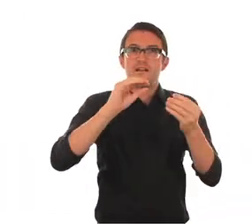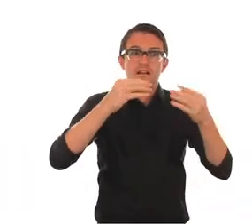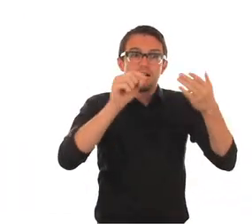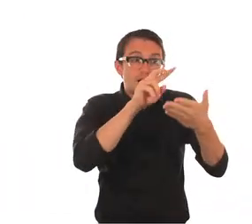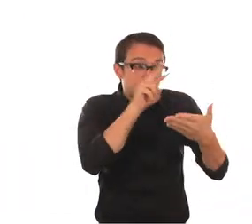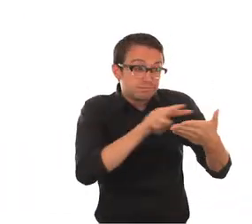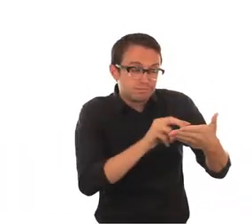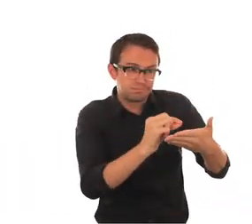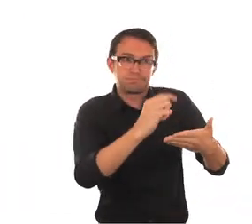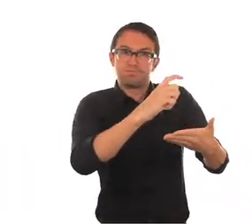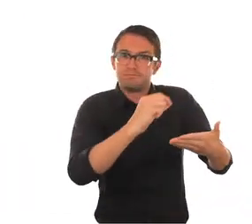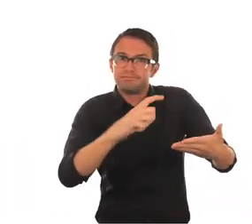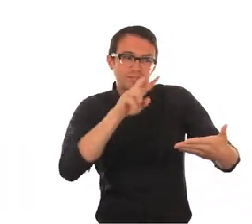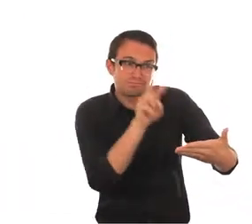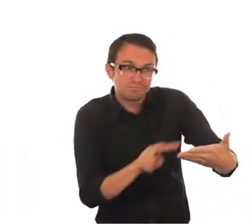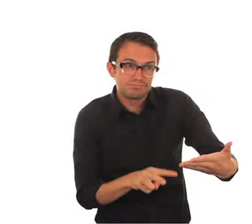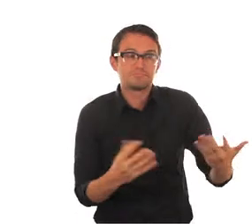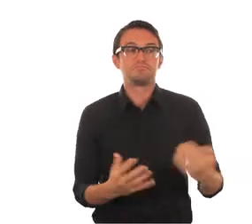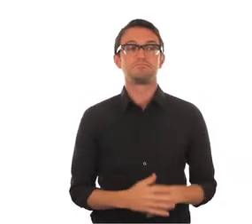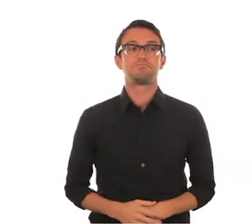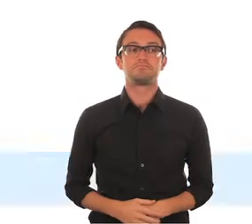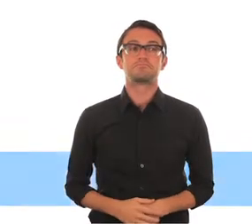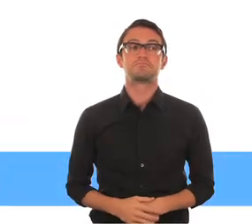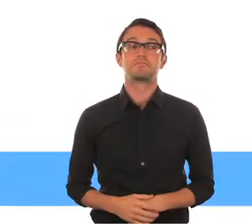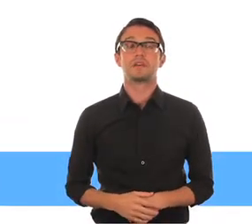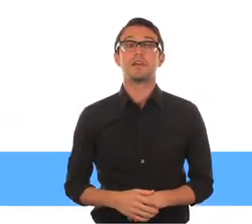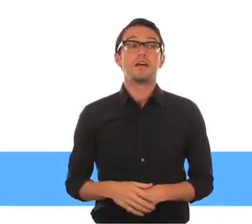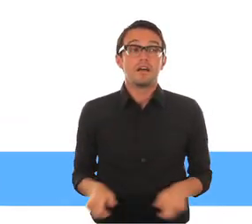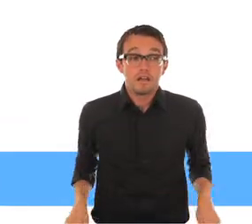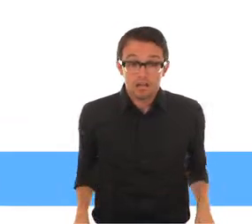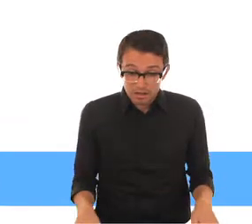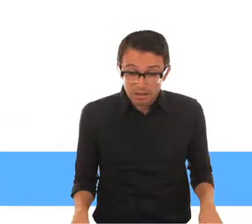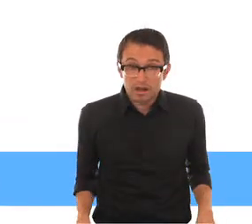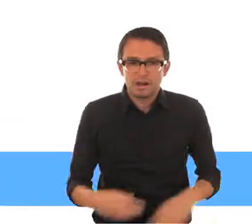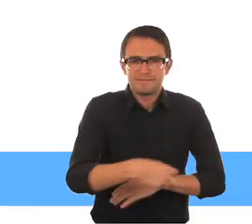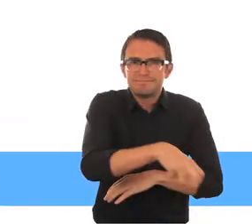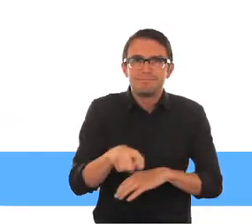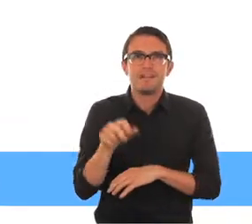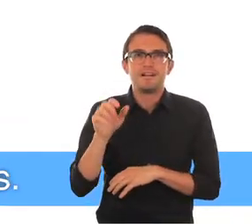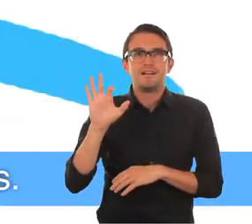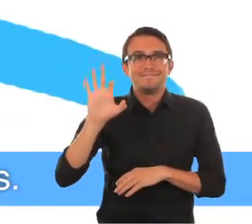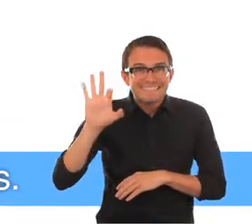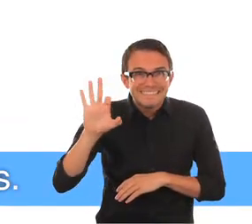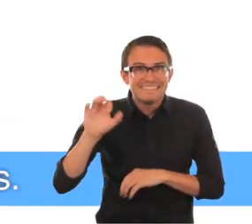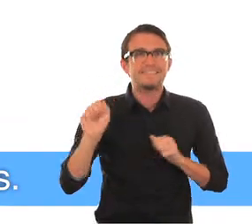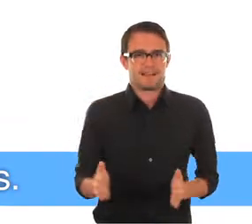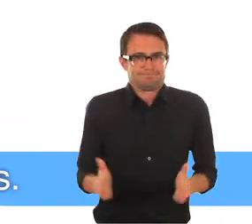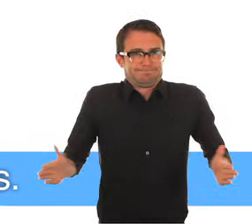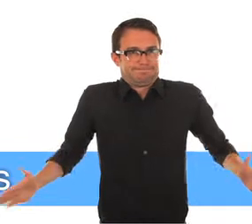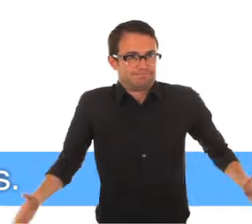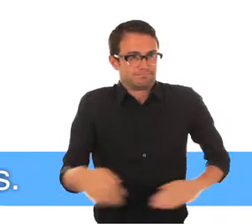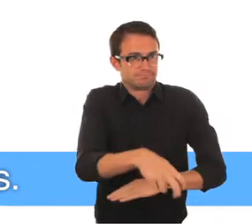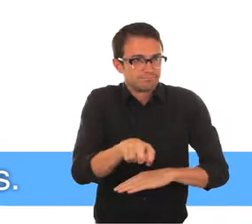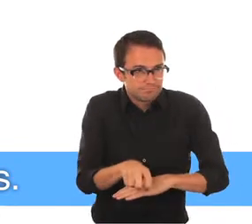les yeux devant les petites touches d'un téléphone, mais se réjouissant de touches plus grosses. Des latrines et des portes de cabinet de toilette plus larges sont accessibles à tous.